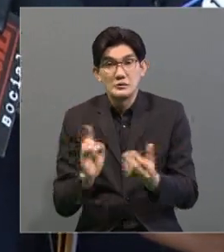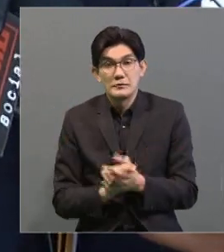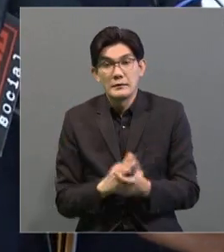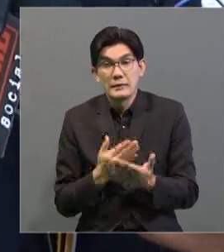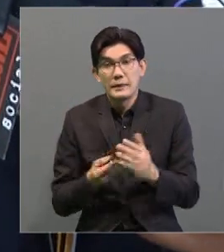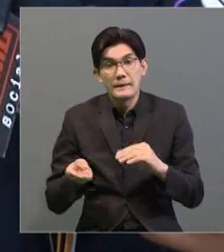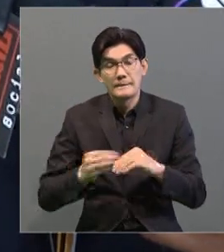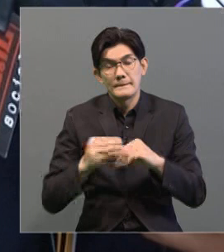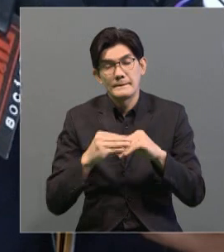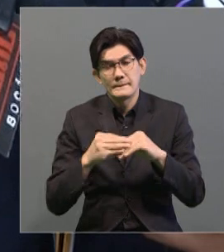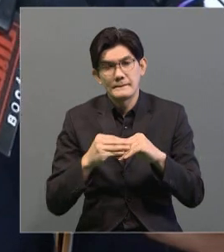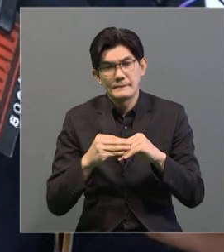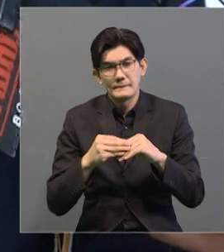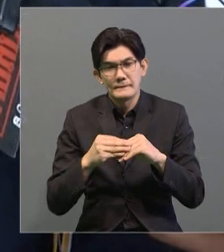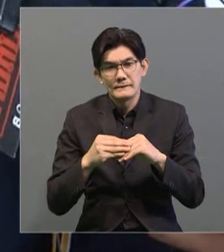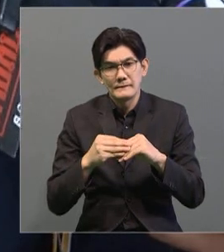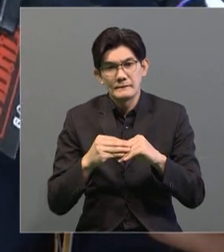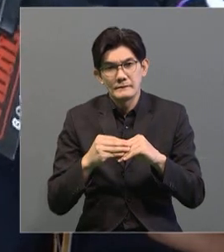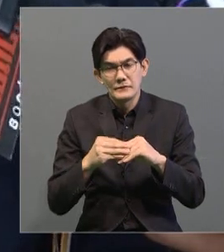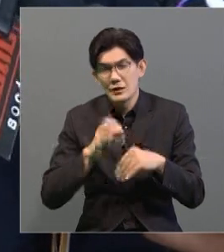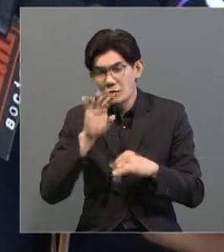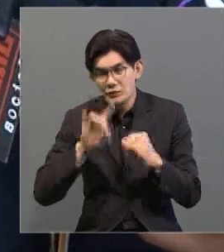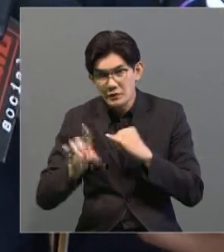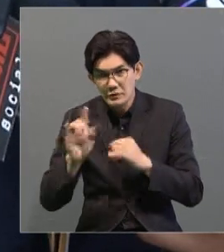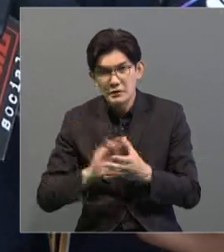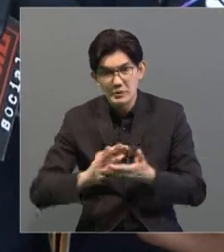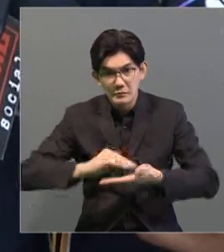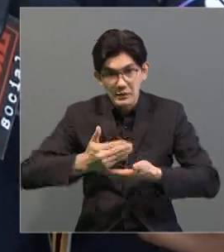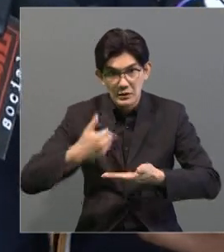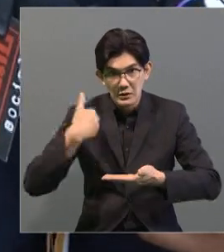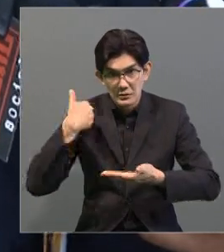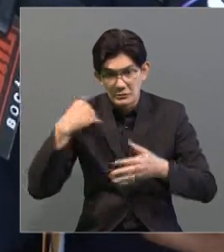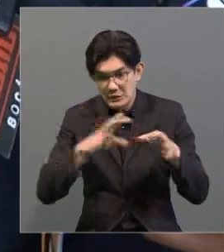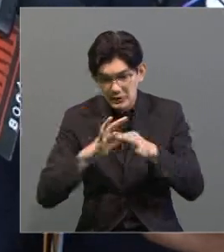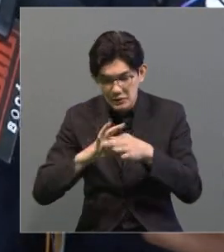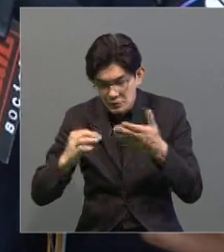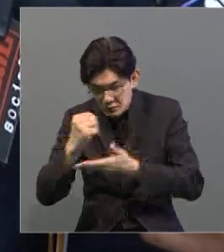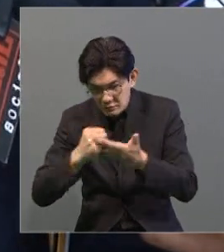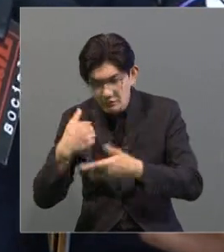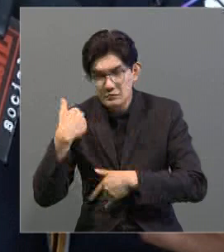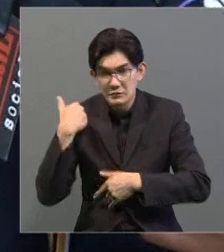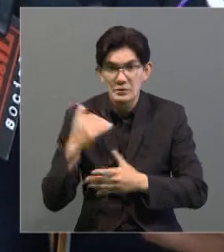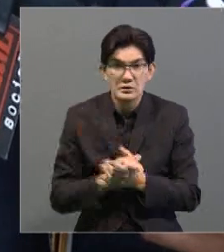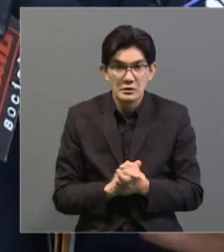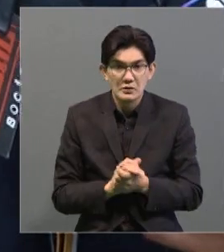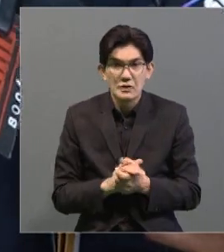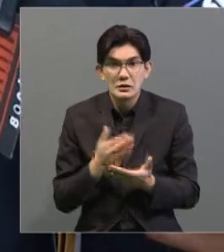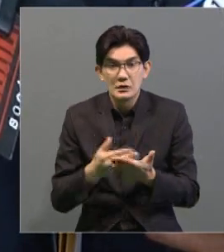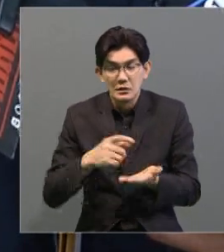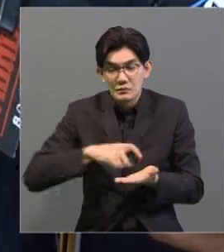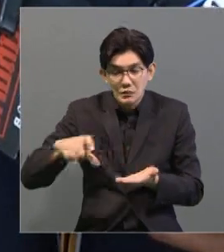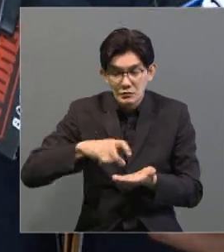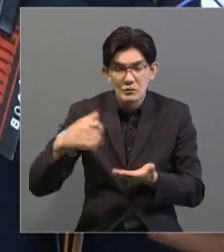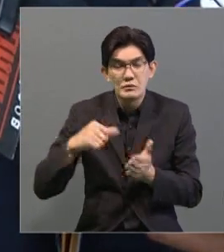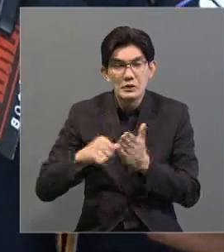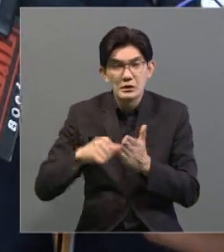มไปมันบอกว่ายังไงรู้ไหมตอนท้ายบัญชีของพี่พัวพันกับยาเสพติดแล้วนะให้โอนเงินมาเพื่อ